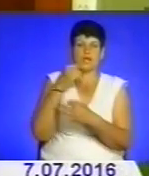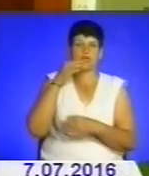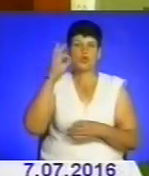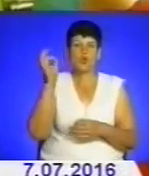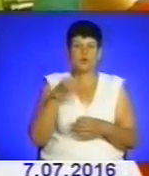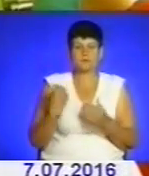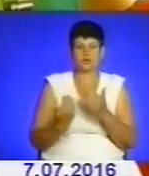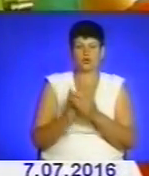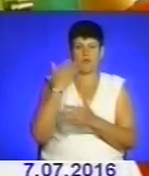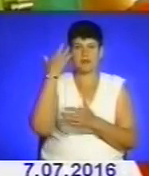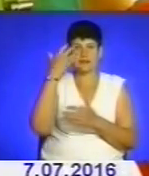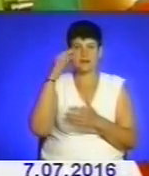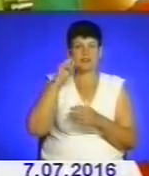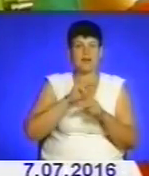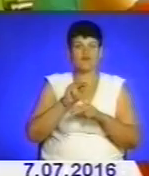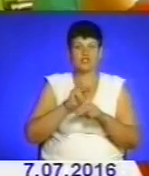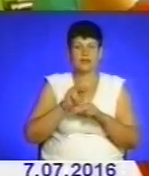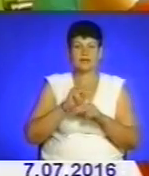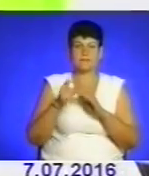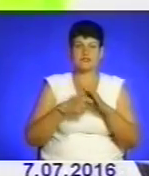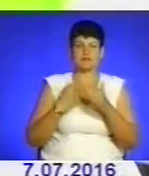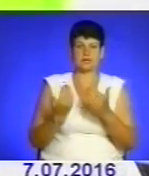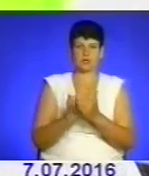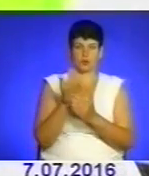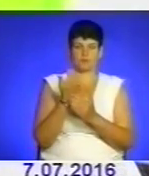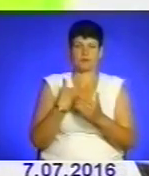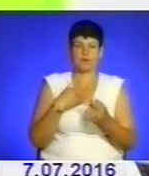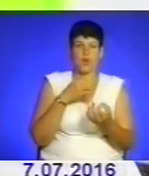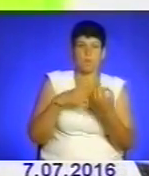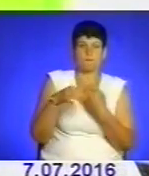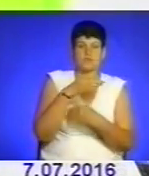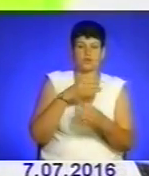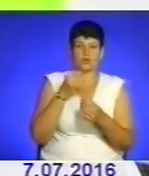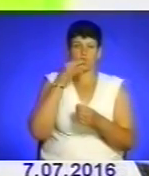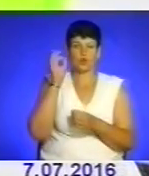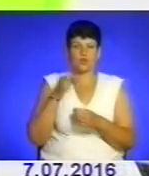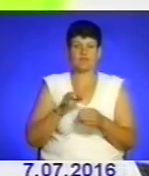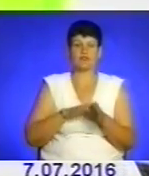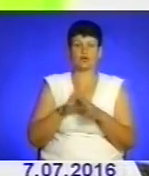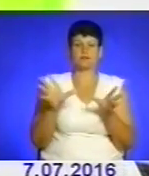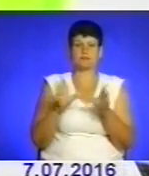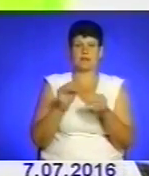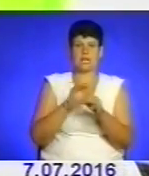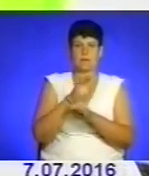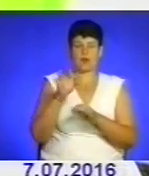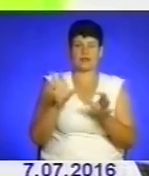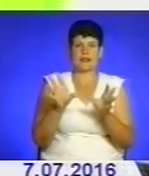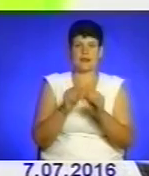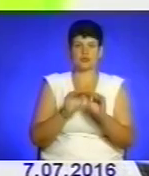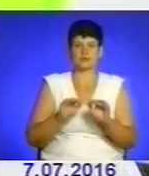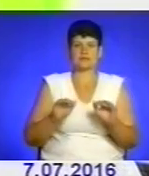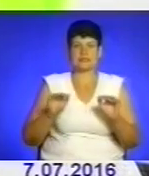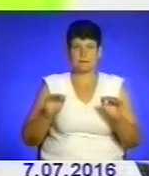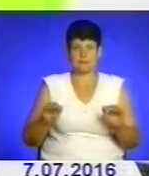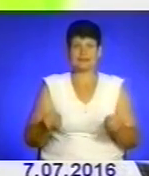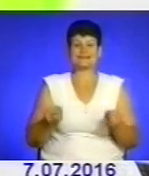новітніми ідеями, навчати та пізнавати нове. Ми обмінюємося досвідом, виконуємо спільні проекти разом з дітьми.